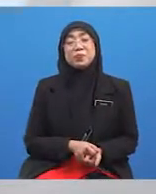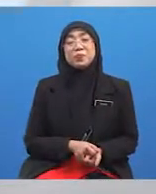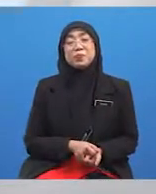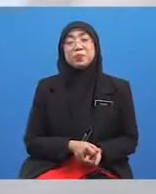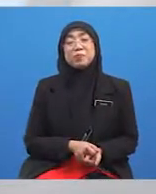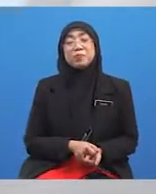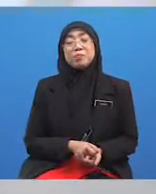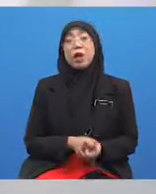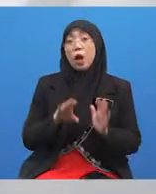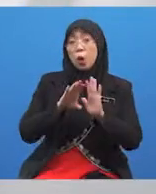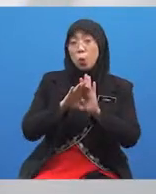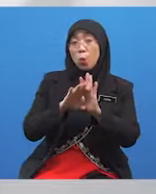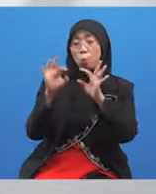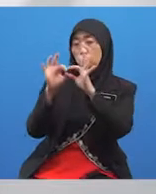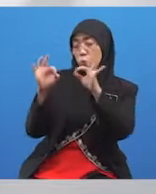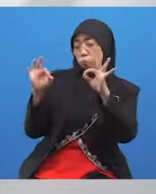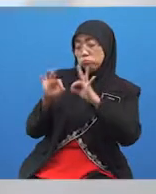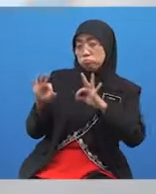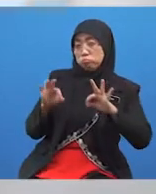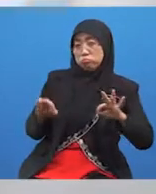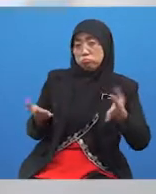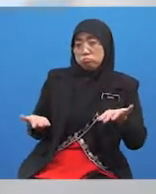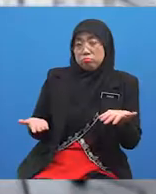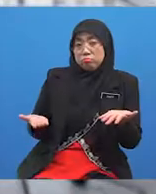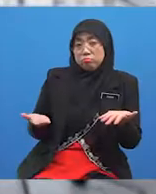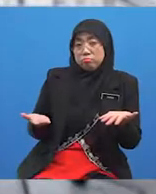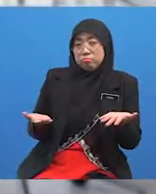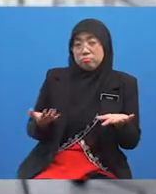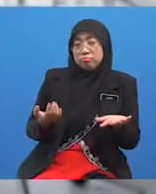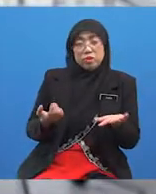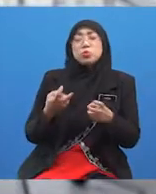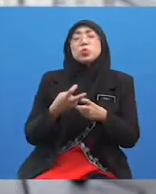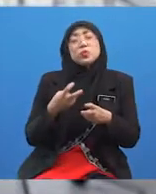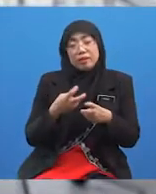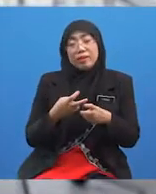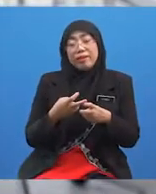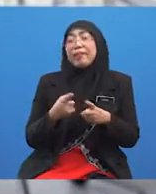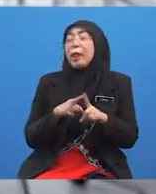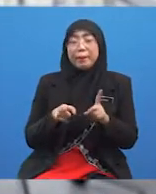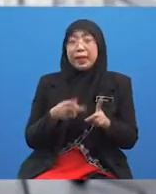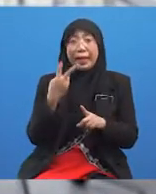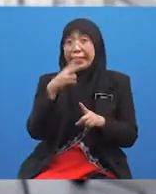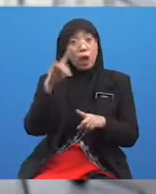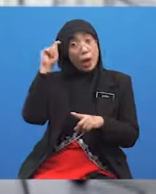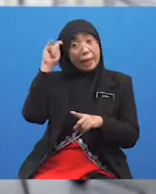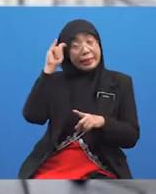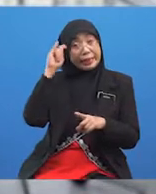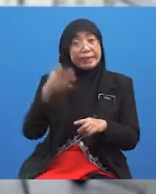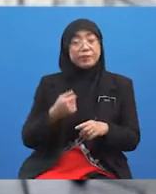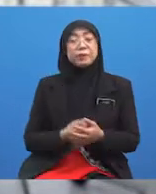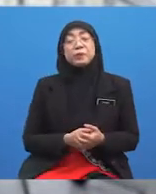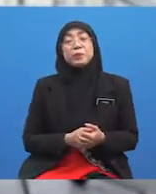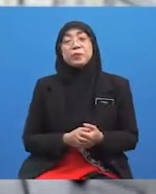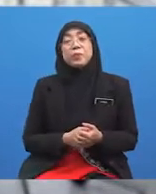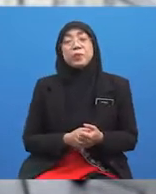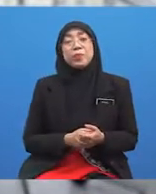Contoh penulisan. Cikgu Abil menyedari. Cara huraian, pengguna mengetahui